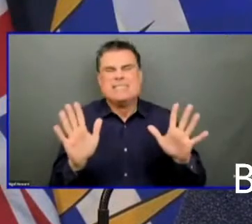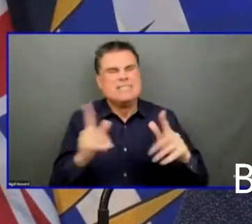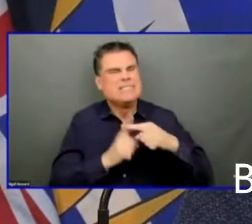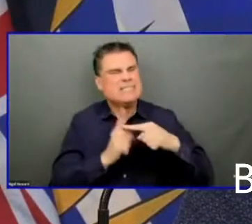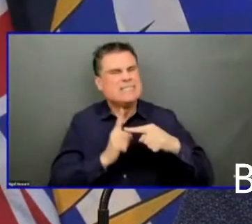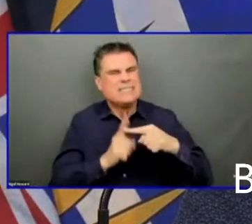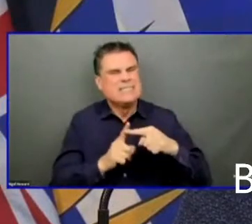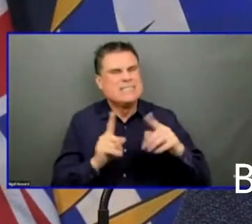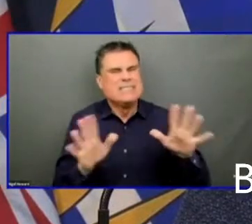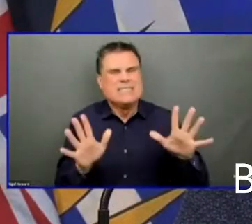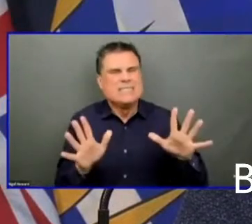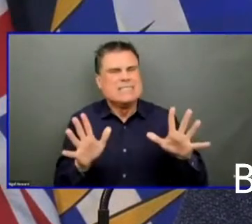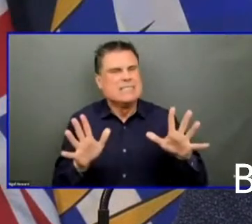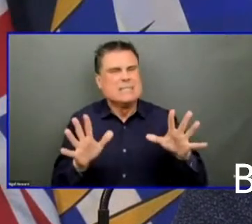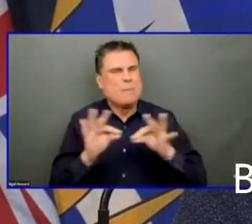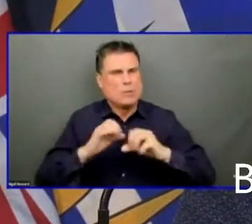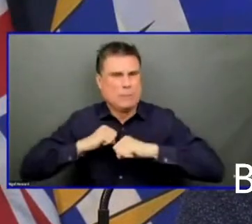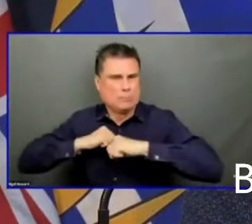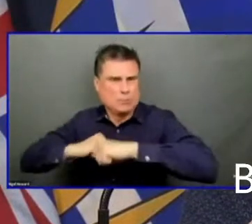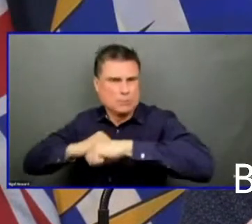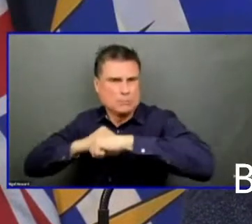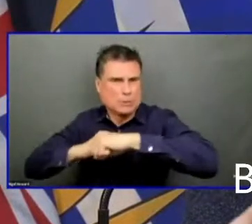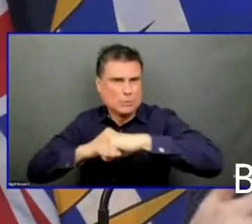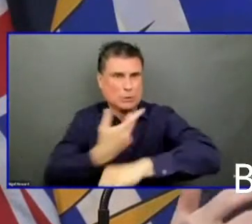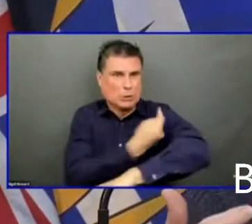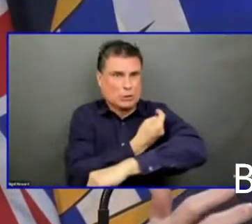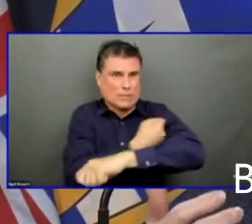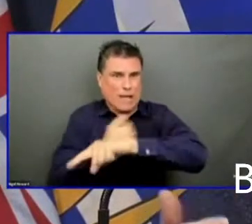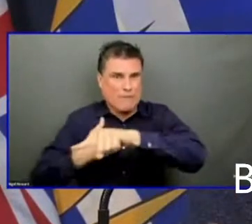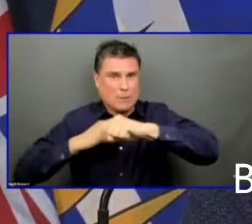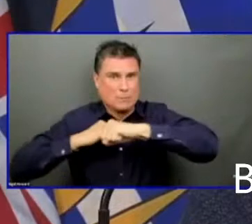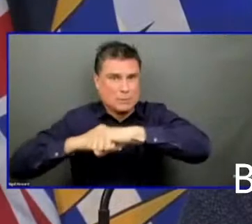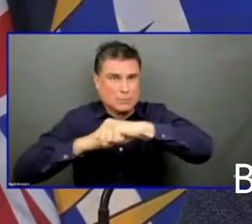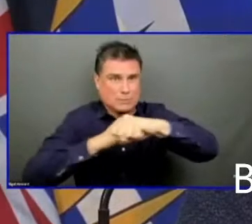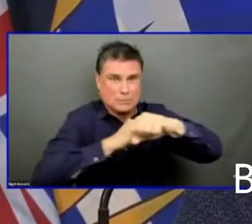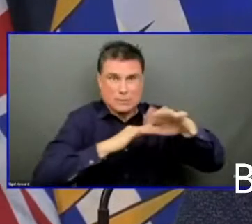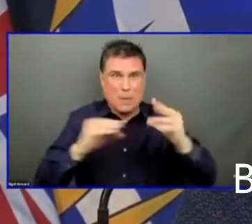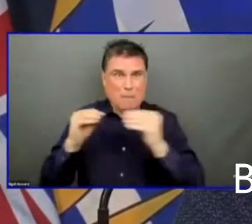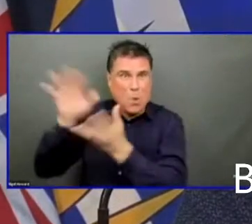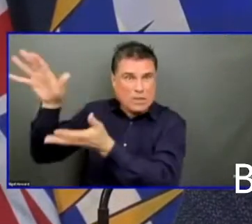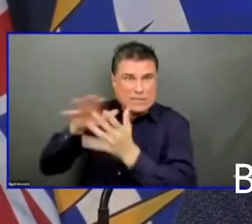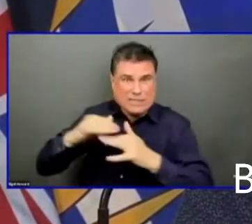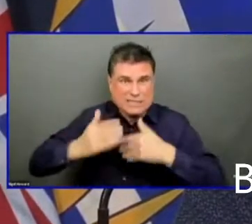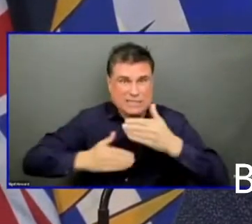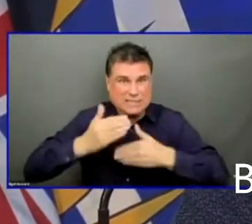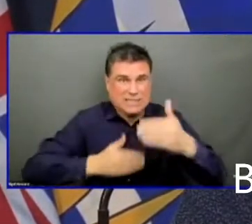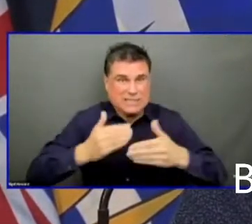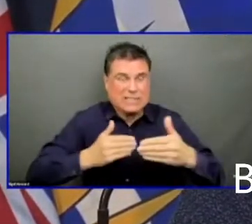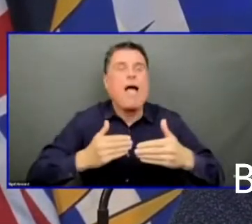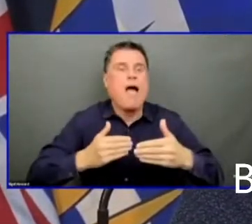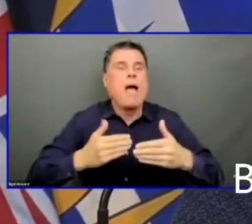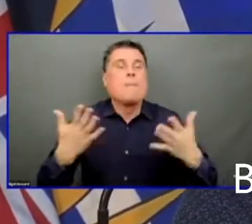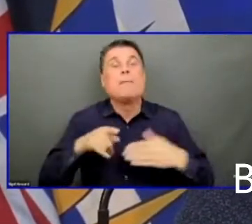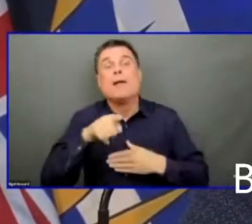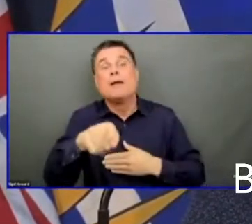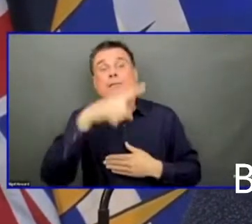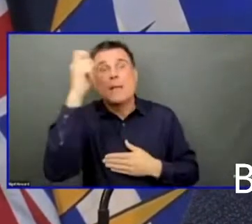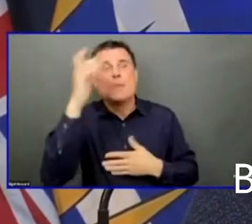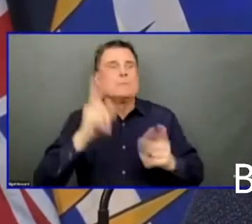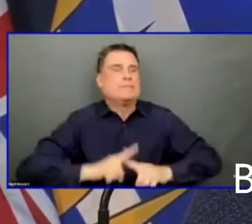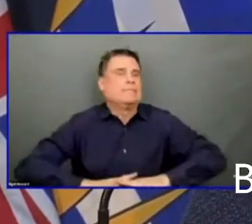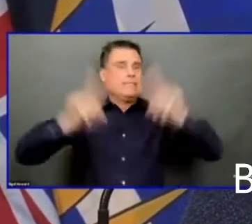那么同时呢，我们是要希望于疫苗来保护我们更多的人，那么我们才可以考虑这